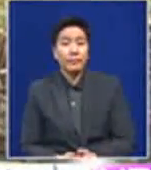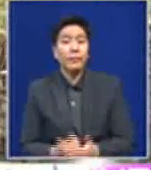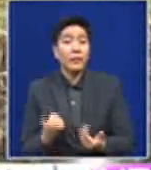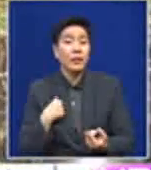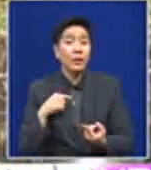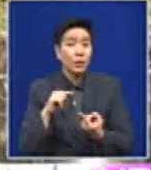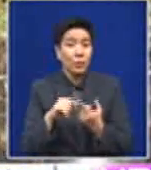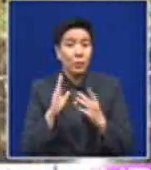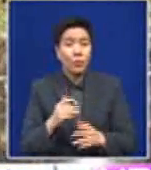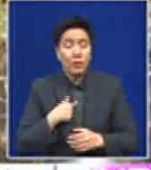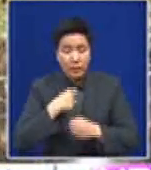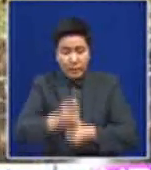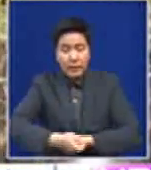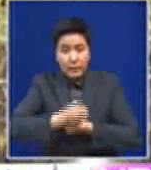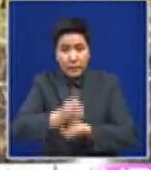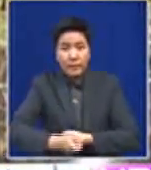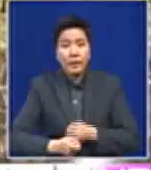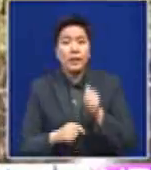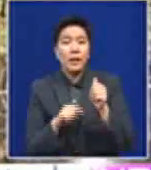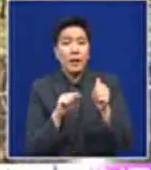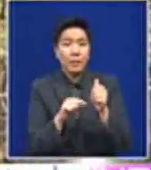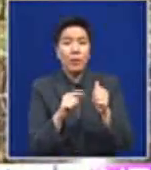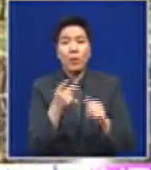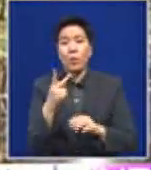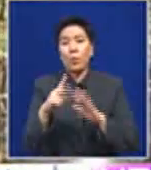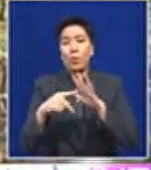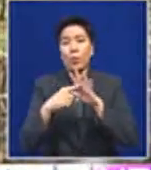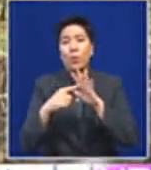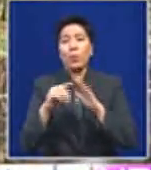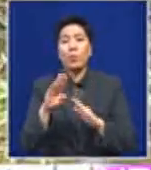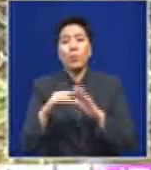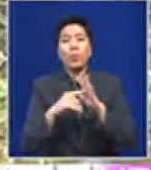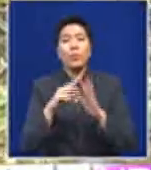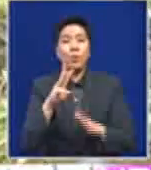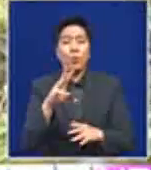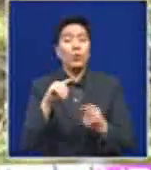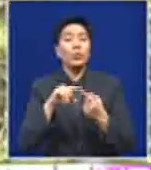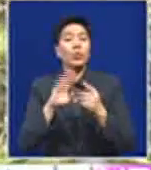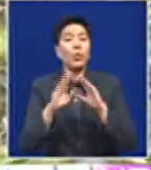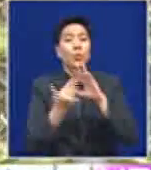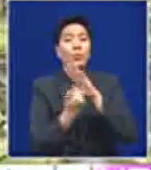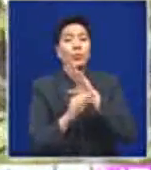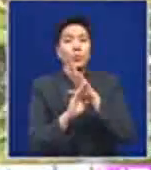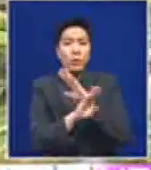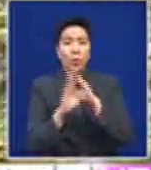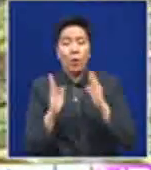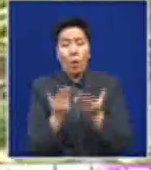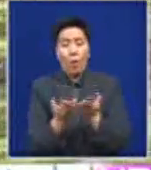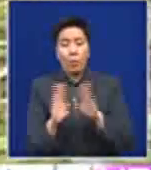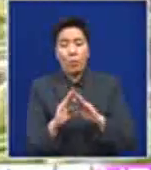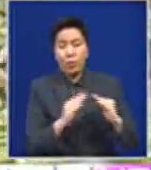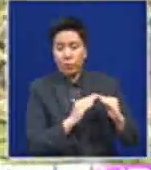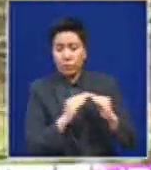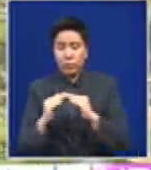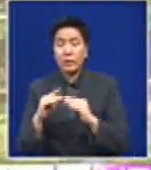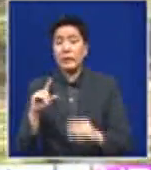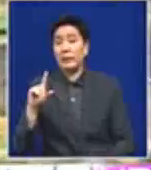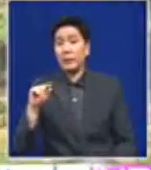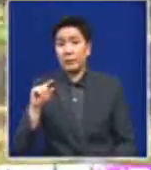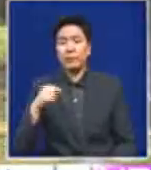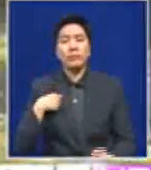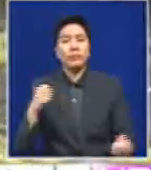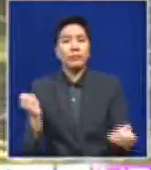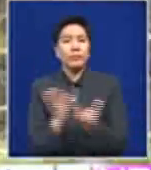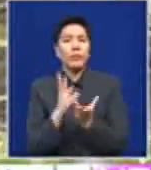ขณะที่เกษตรกรชาวตำบลพรสำราญอำเภอคูมวงจังหวัดบุรีรัมย์กว่า20ครัวเรือนได้รับผลกระทบจากภาวะภัยแล้